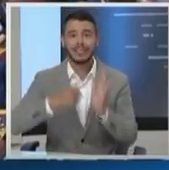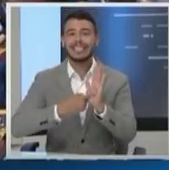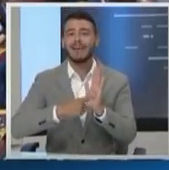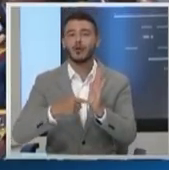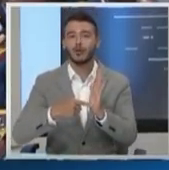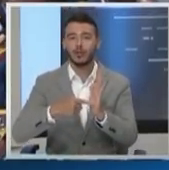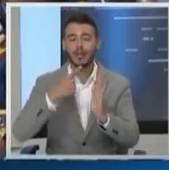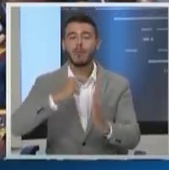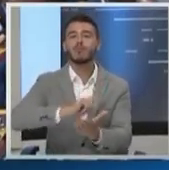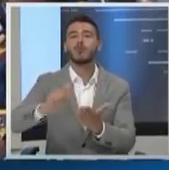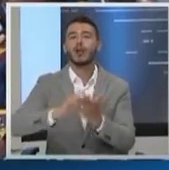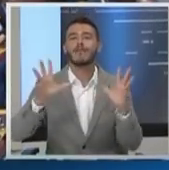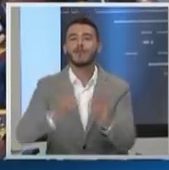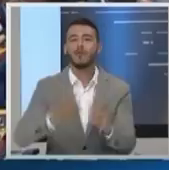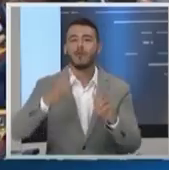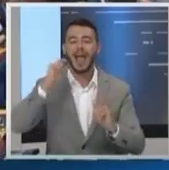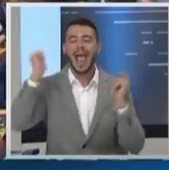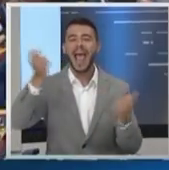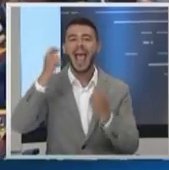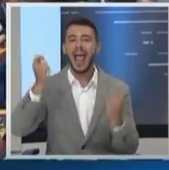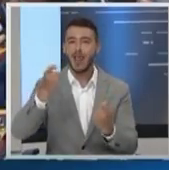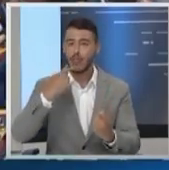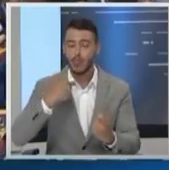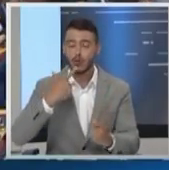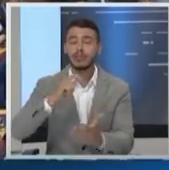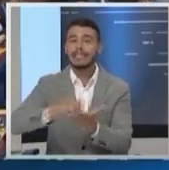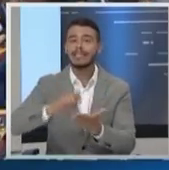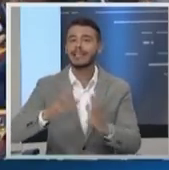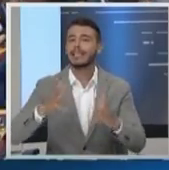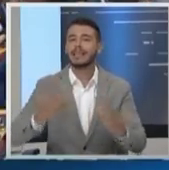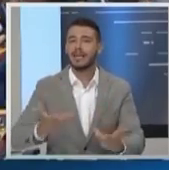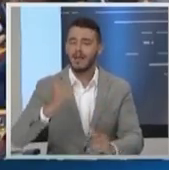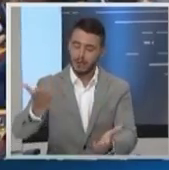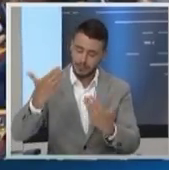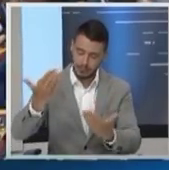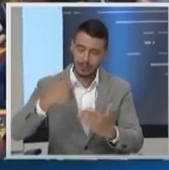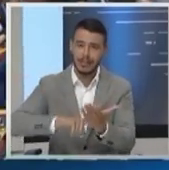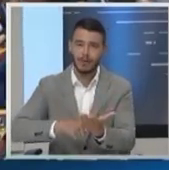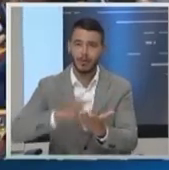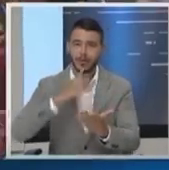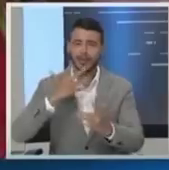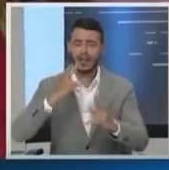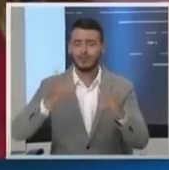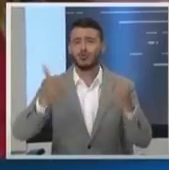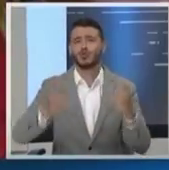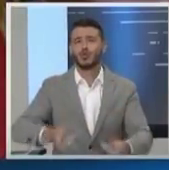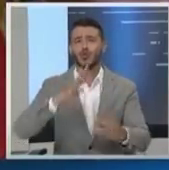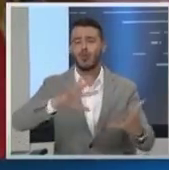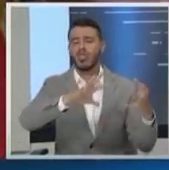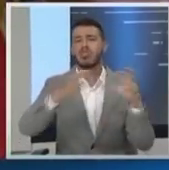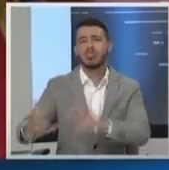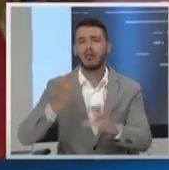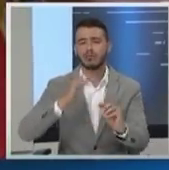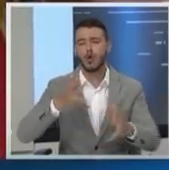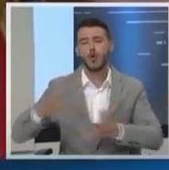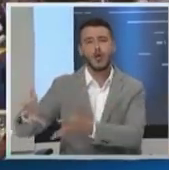λέει nationality, παύλα ηθαγένεια και δείτε τι γράφει. Βγάλτε την αστυνομική σας ταυτότητα και σταματήστε να διαστρεβλώνετε και να παραπληροφορείτε τον